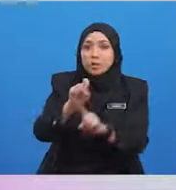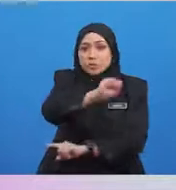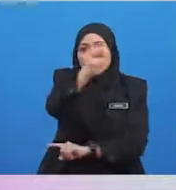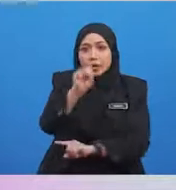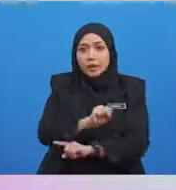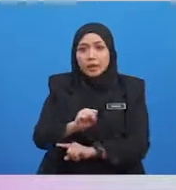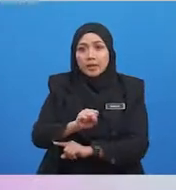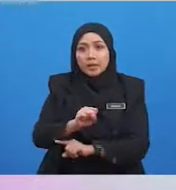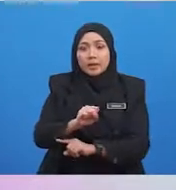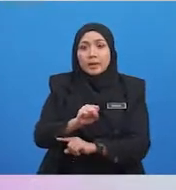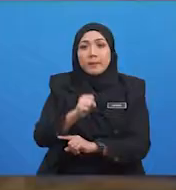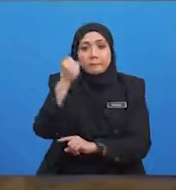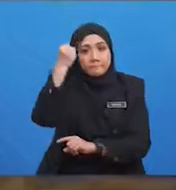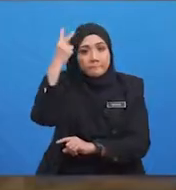pemahaman.